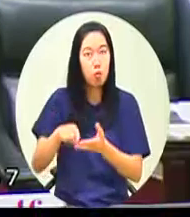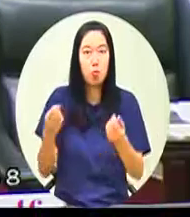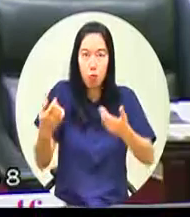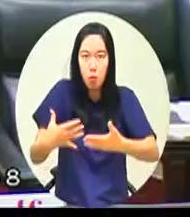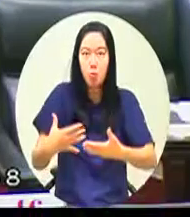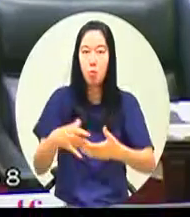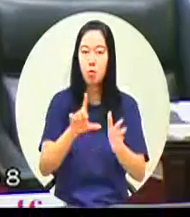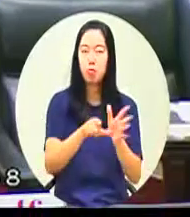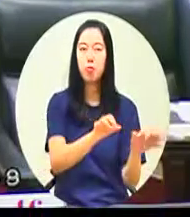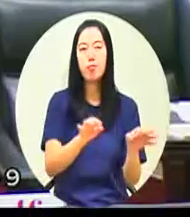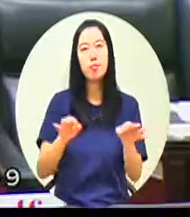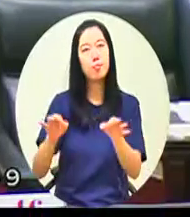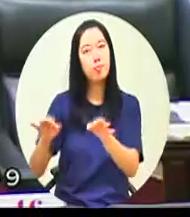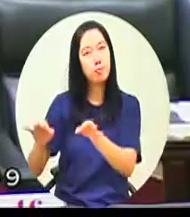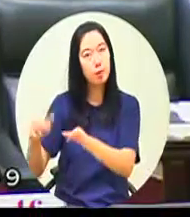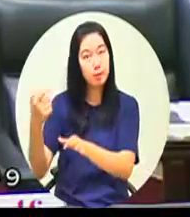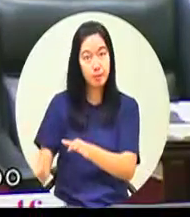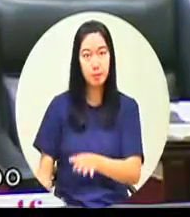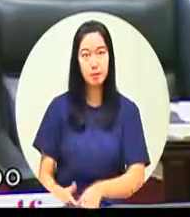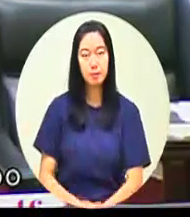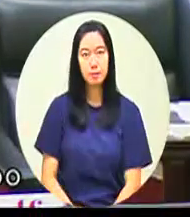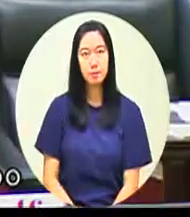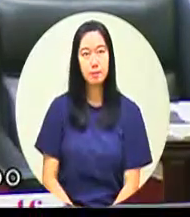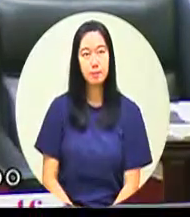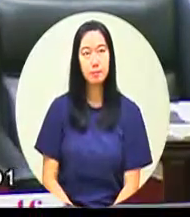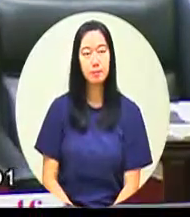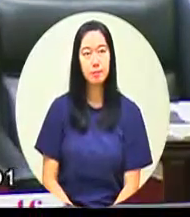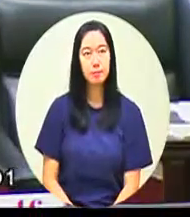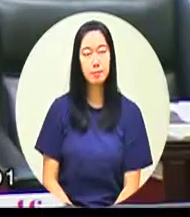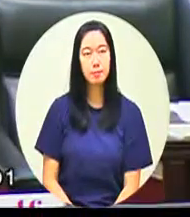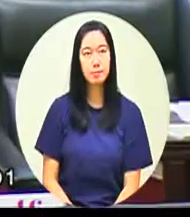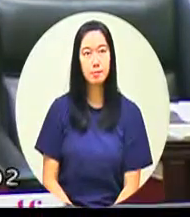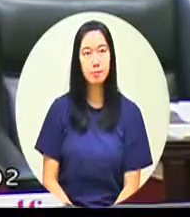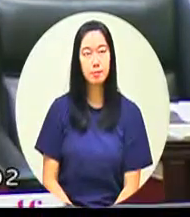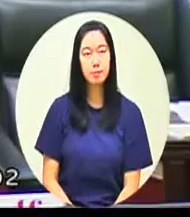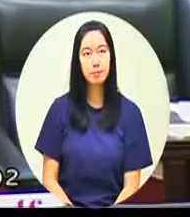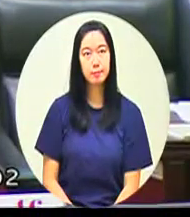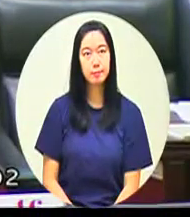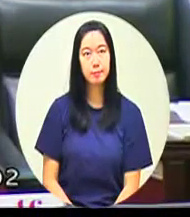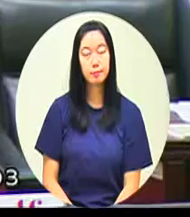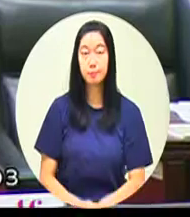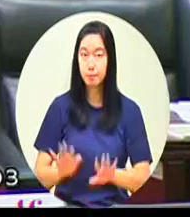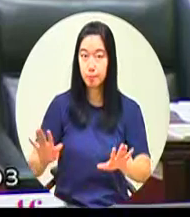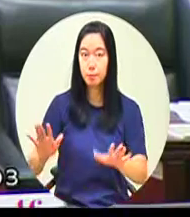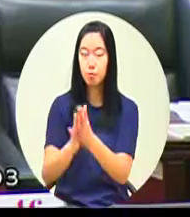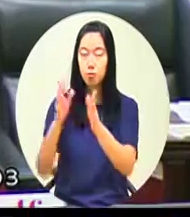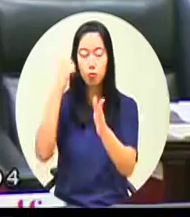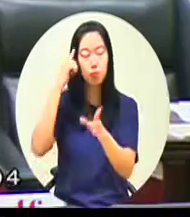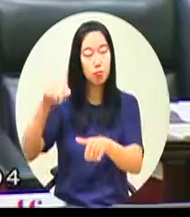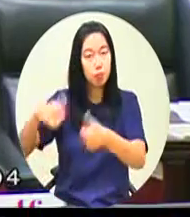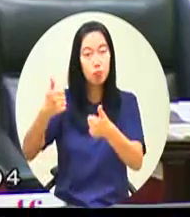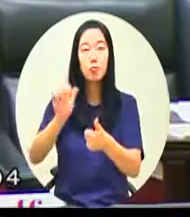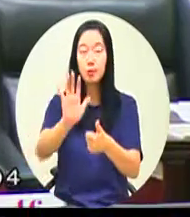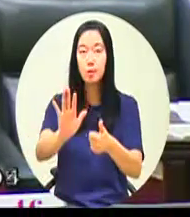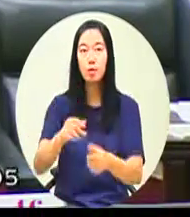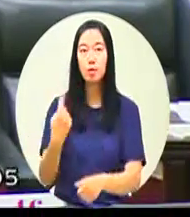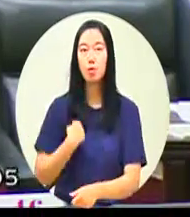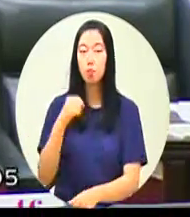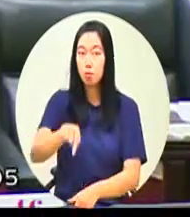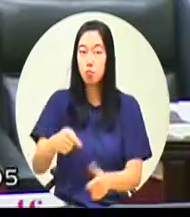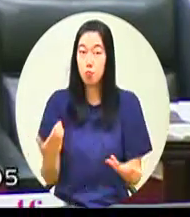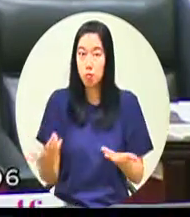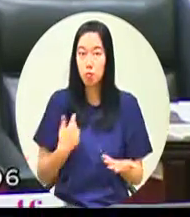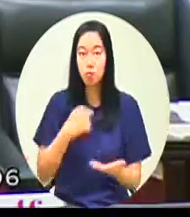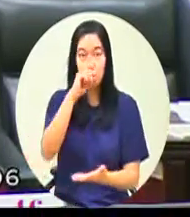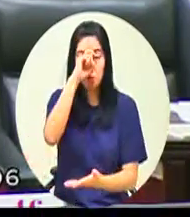年。啊，拖半年因为取得迄即阵啊，确实有了讲好势吼。像即件，我希望讲